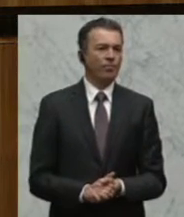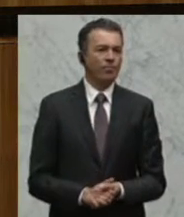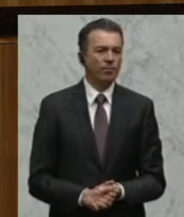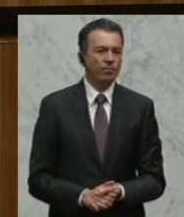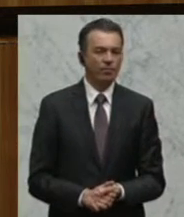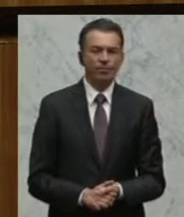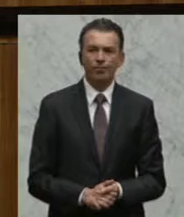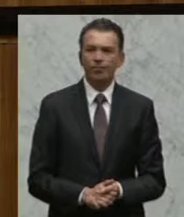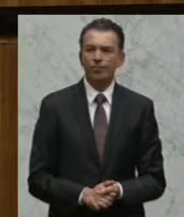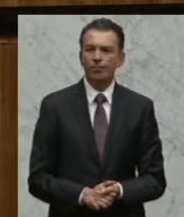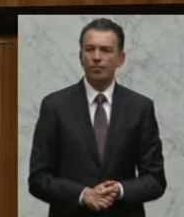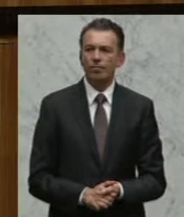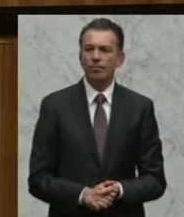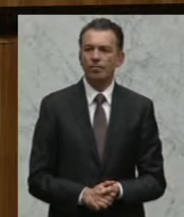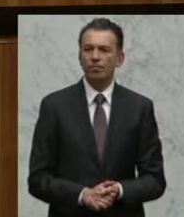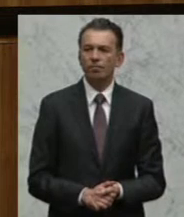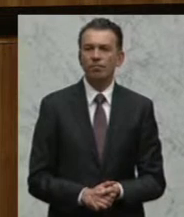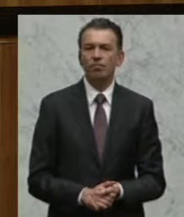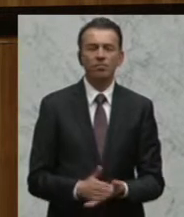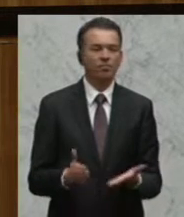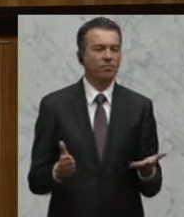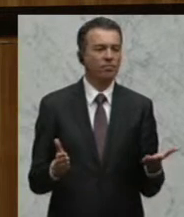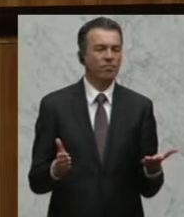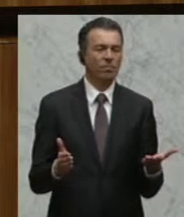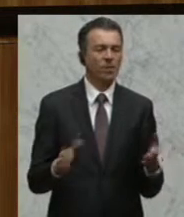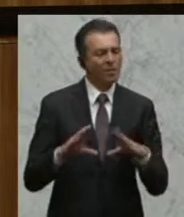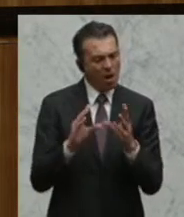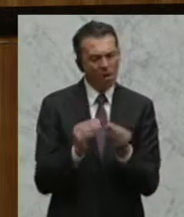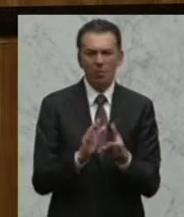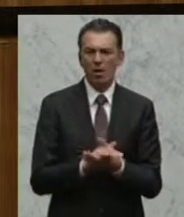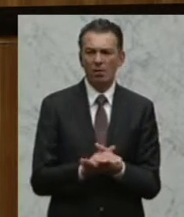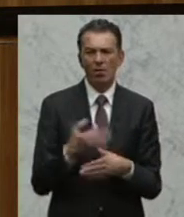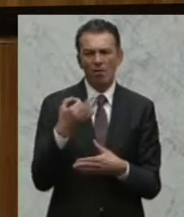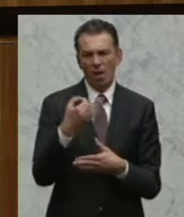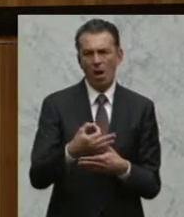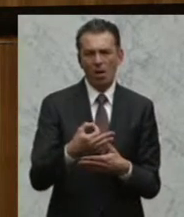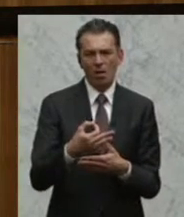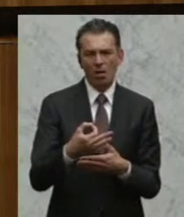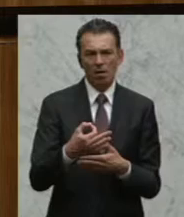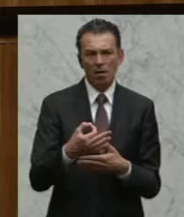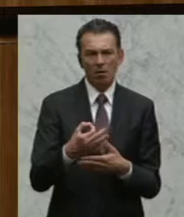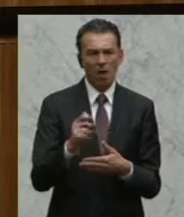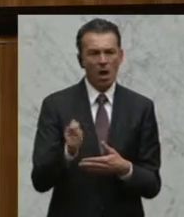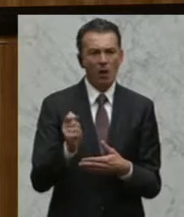es ist ja abgesehen von dieser Einzelheit ist es ja generell eine Frage des